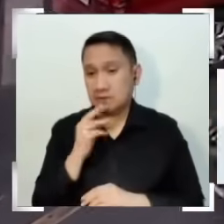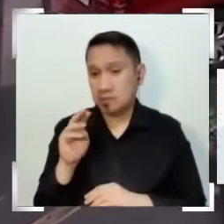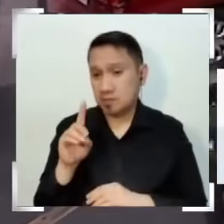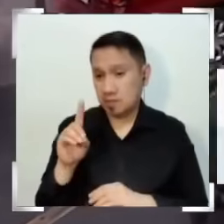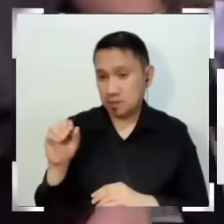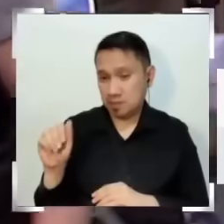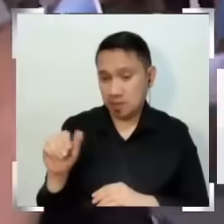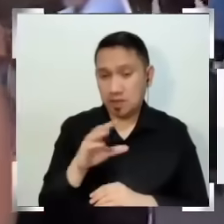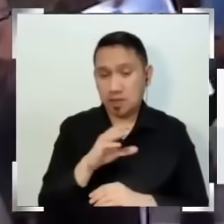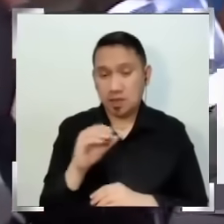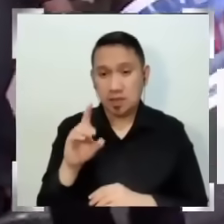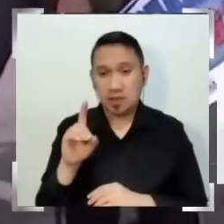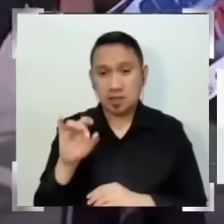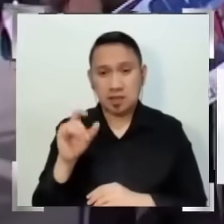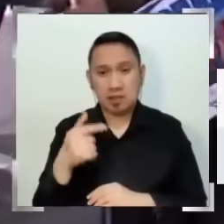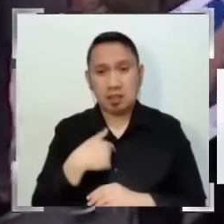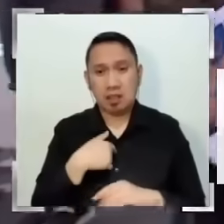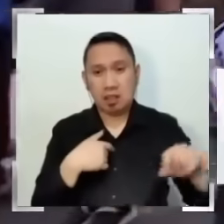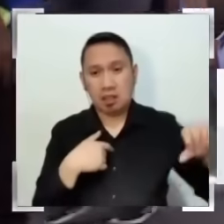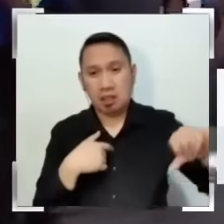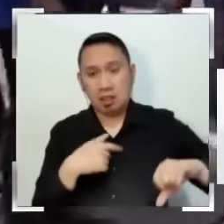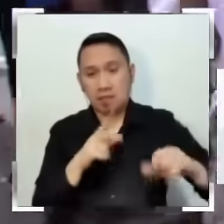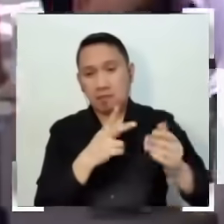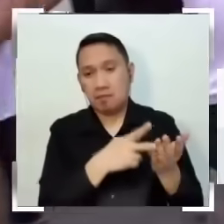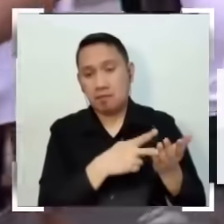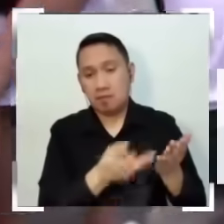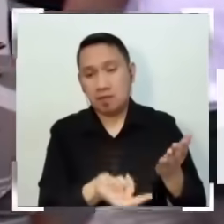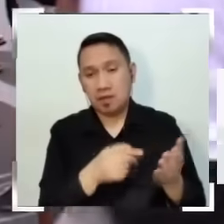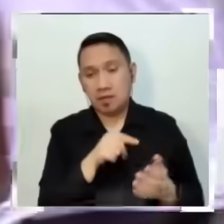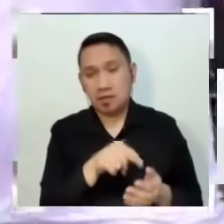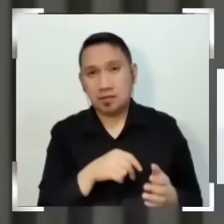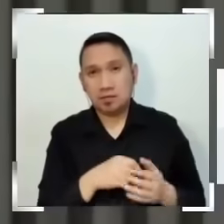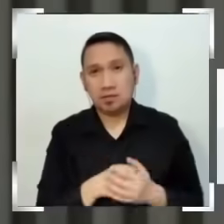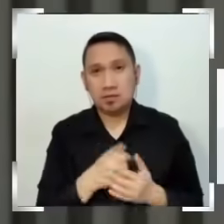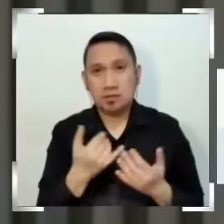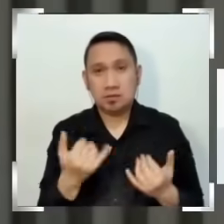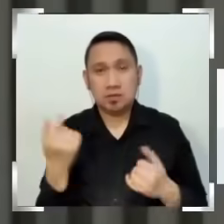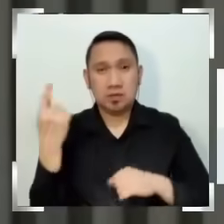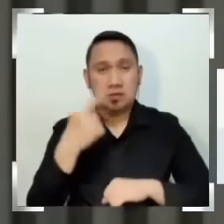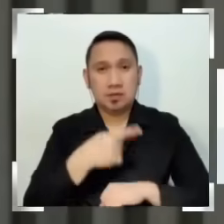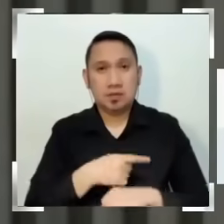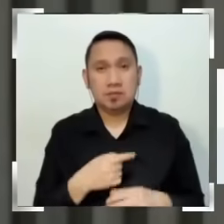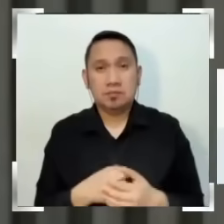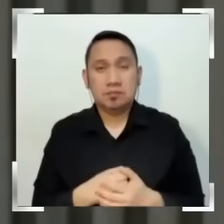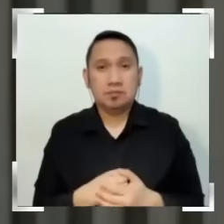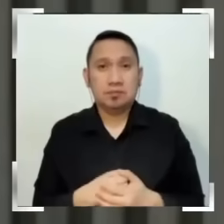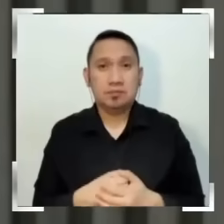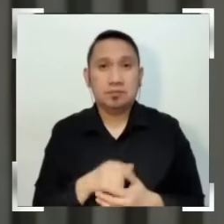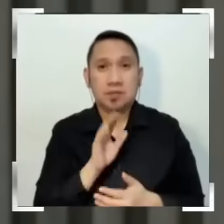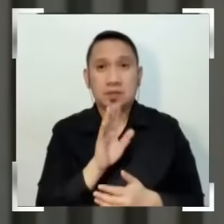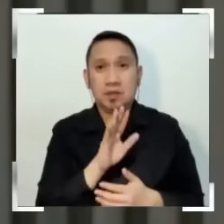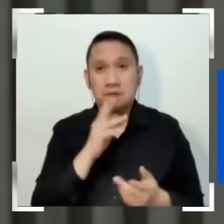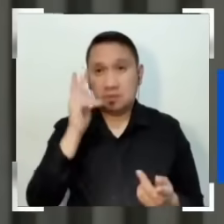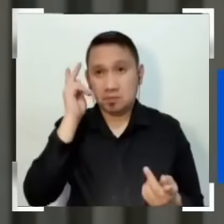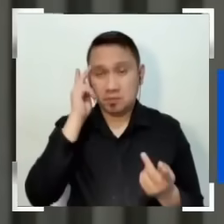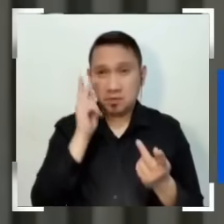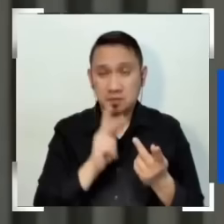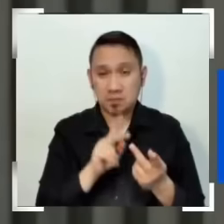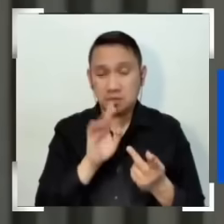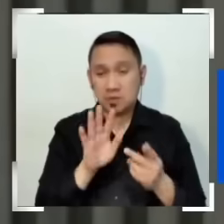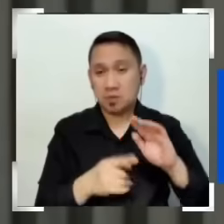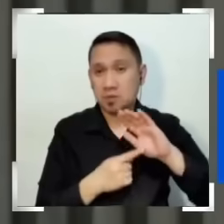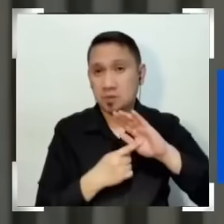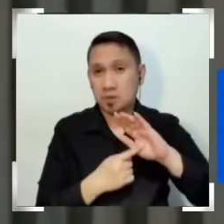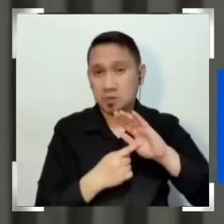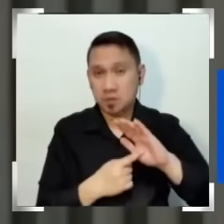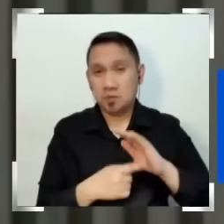ang manibela na paralisihin ang transportasyon sa Metro Manila ngayong araw. Kung ang purpose po ng strike ay